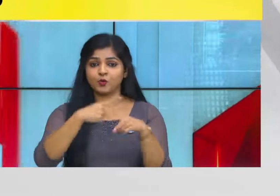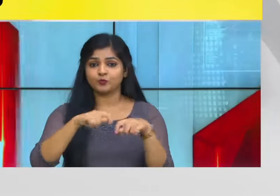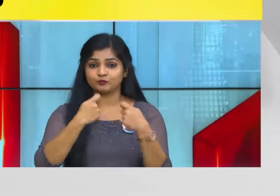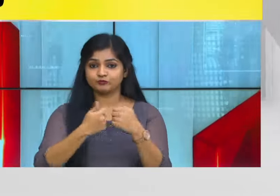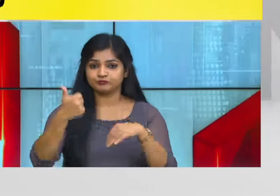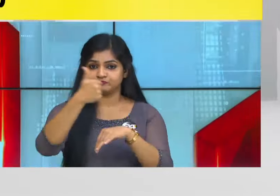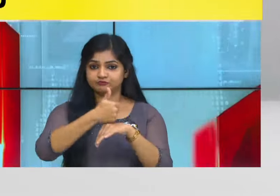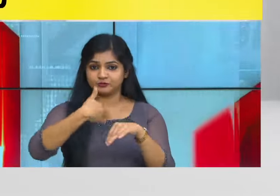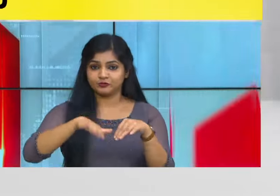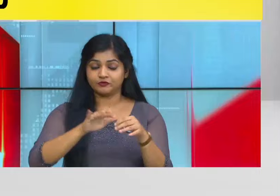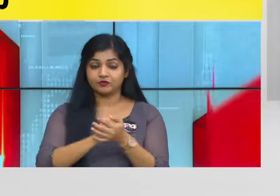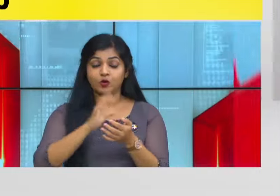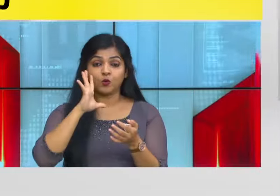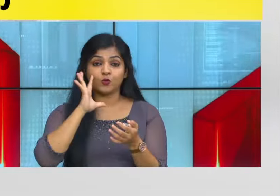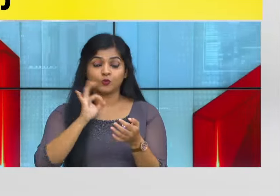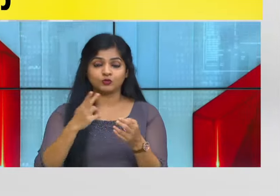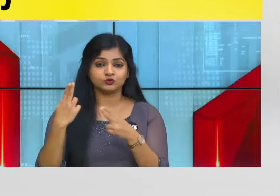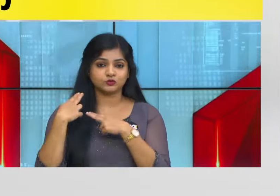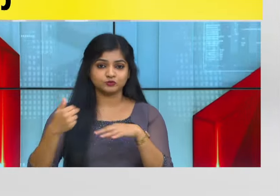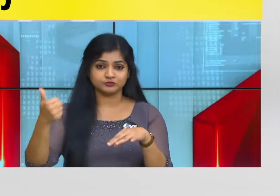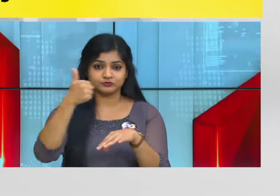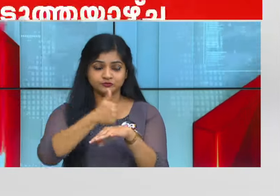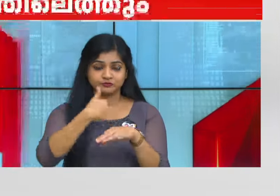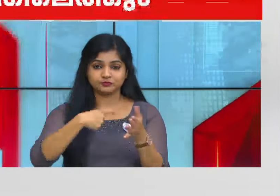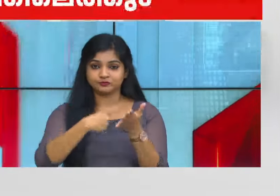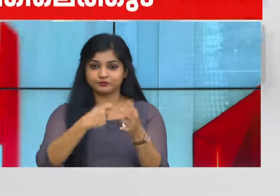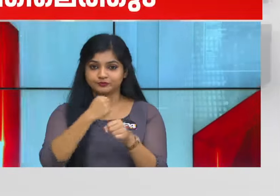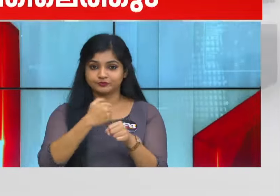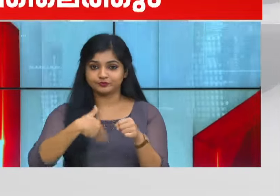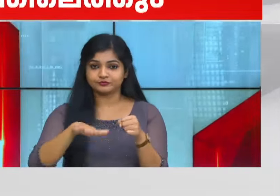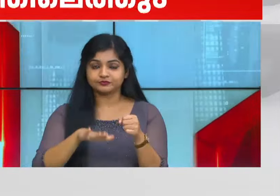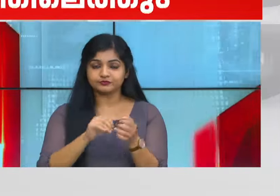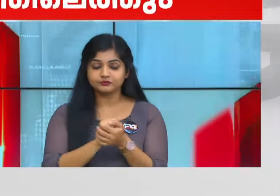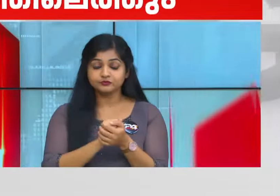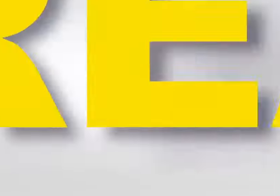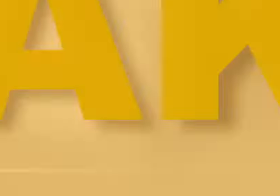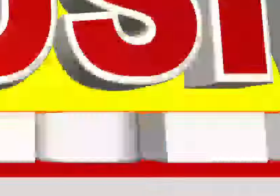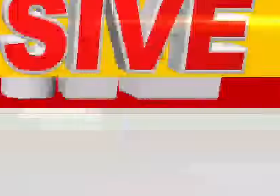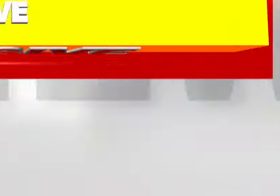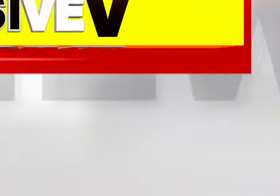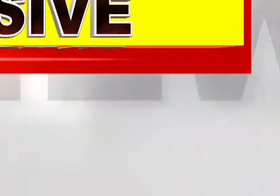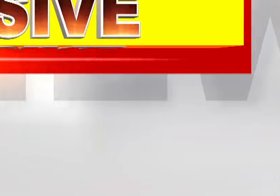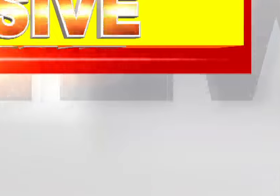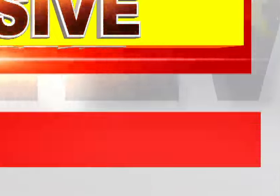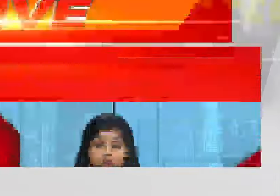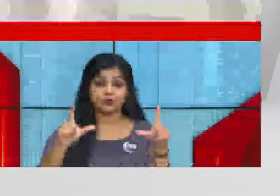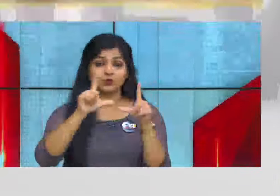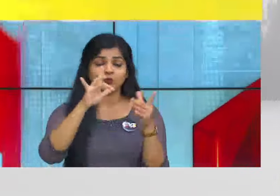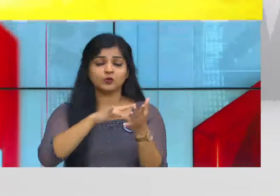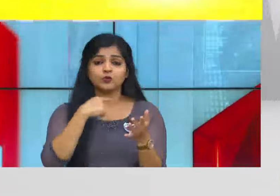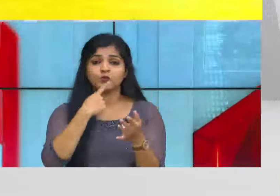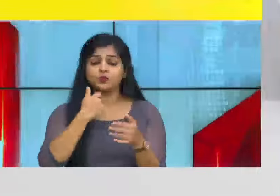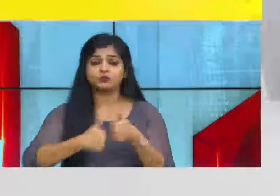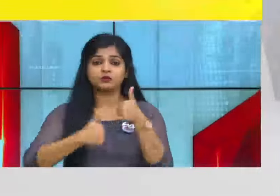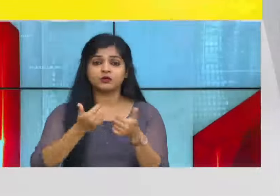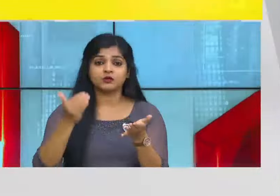എത്തുകയാണ്. വീണ്ടും ഒരു സുപ്രധാനമായ ചുമതലയിലേക്ക് രാഹുൽ എത്തുന്നു. ഒപ്പം ഇനി വയനാട്ടിൽ ആരാകും സ്ഥാനാർത്ഥി എന്ന്